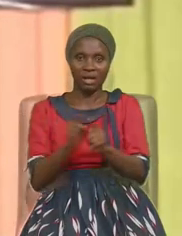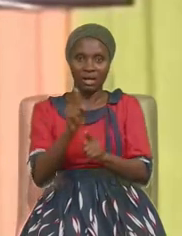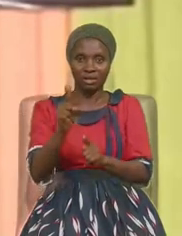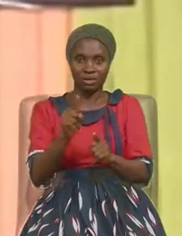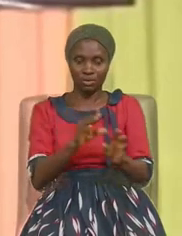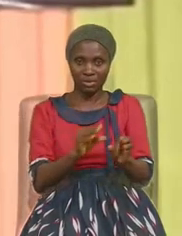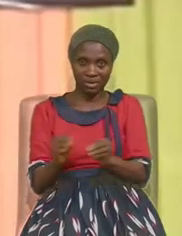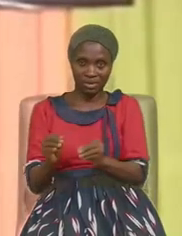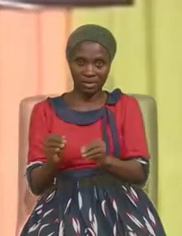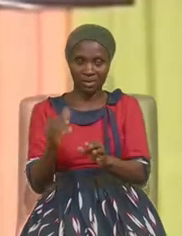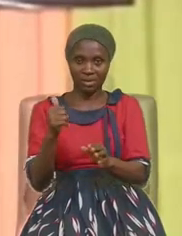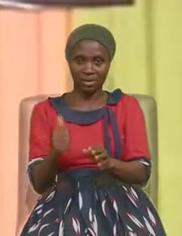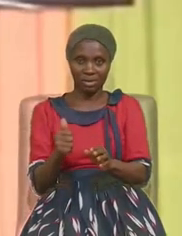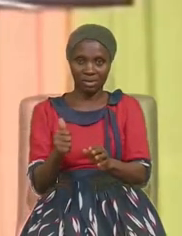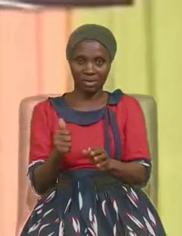réglez